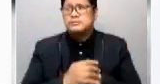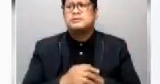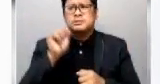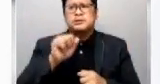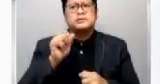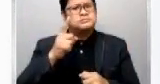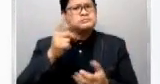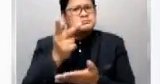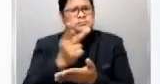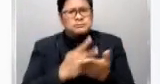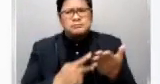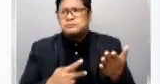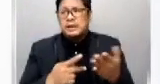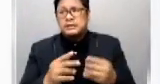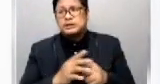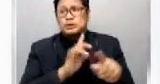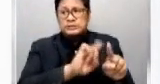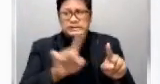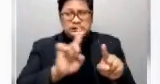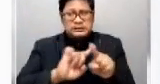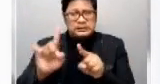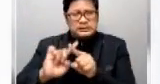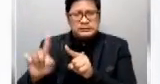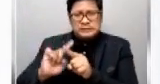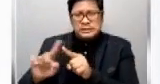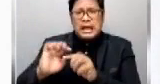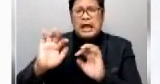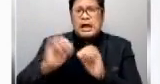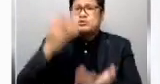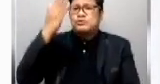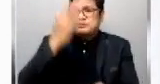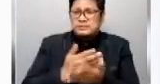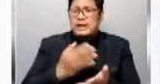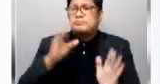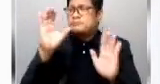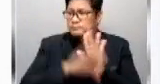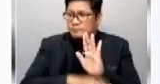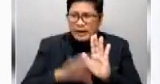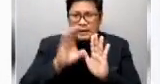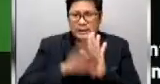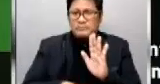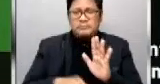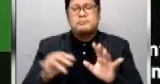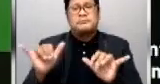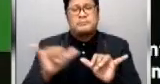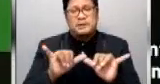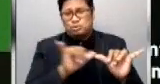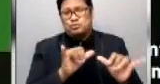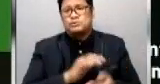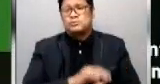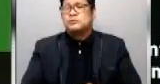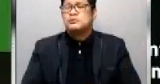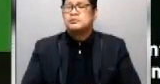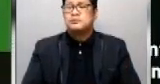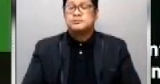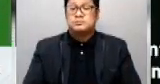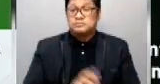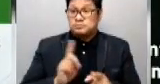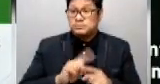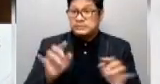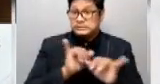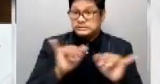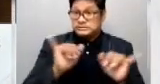ng iba't iba pa nating anti-criminality or crime preventive measures. Sabi rin ni Presidential Spokesman Harry